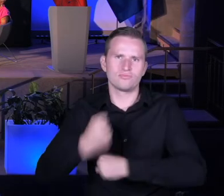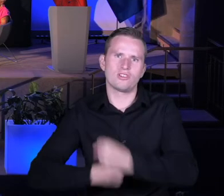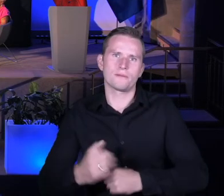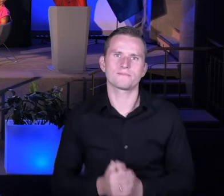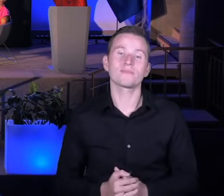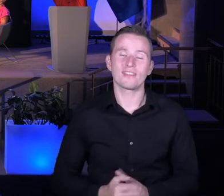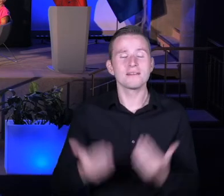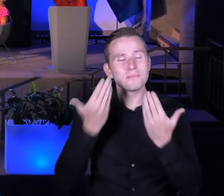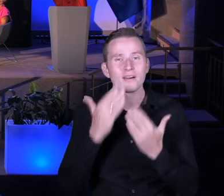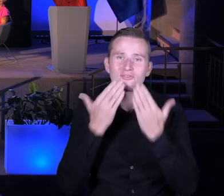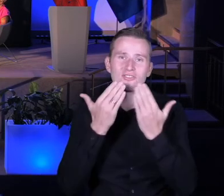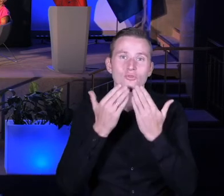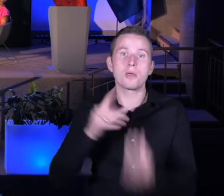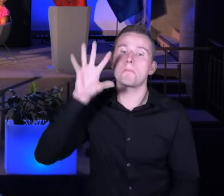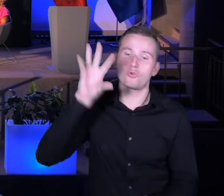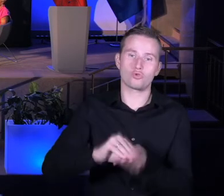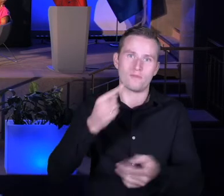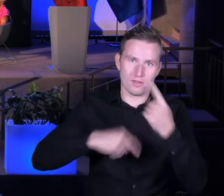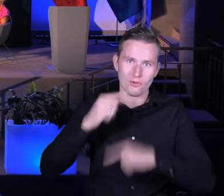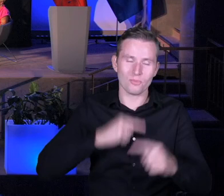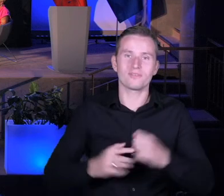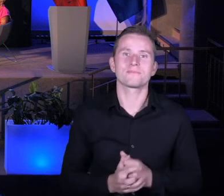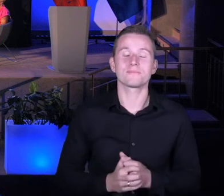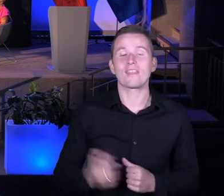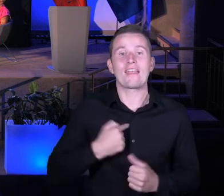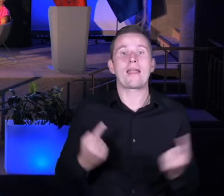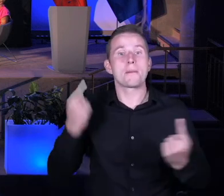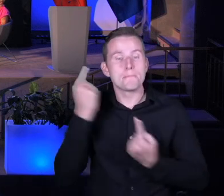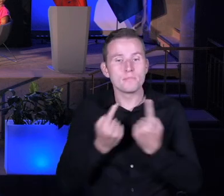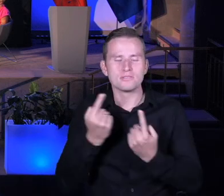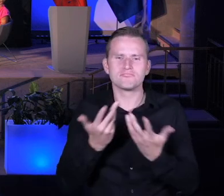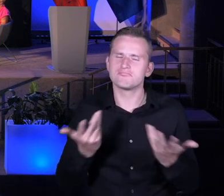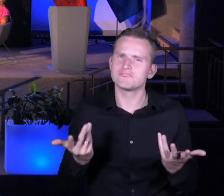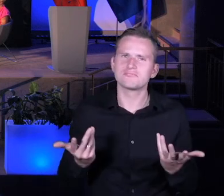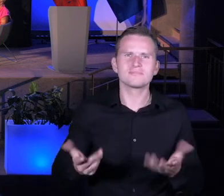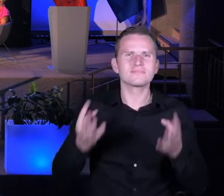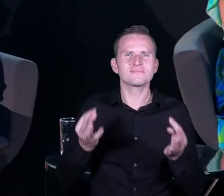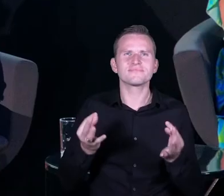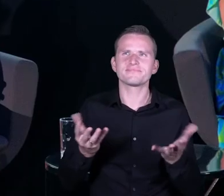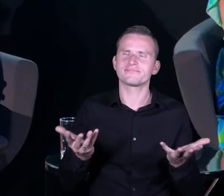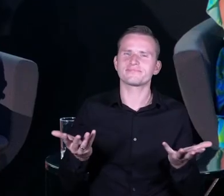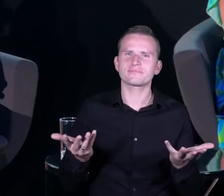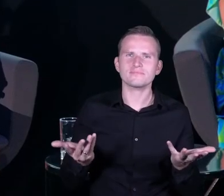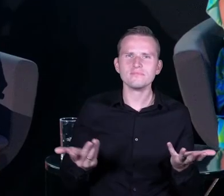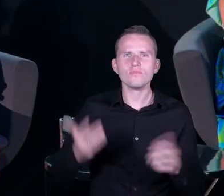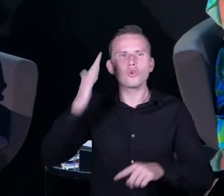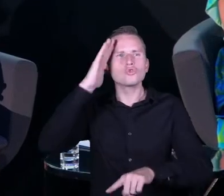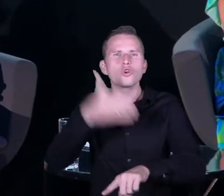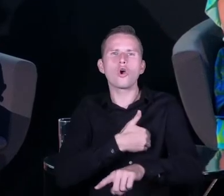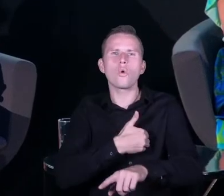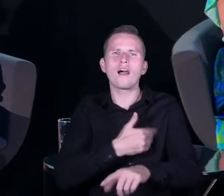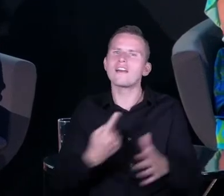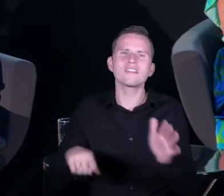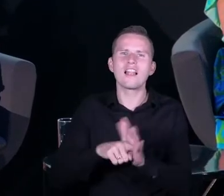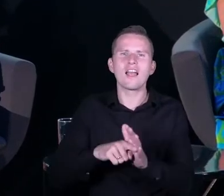Bardzo Ci dziękuję, Magdo, za to podsumowanie. Ja myślę, że z perspektywy Szkoły dla Innowatora, z perspektywy